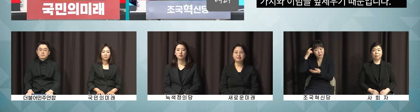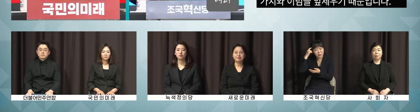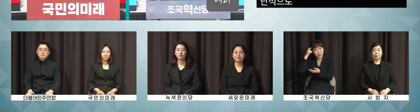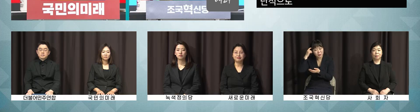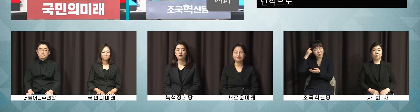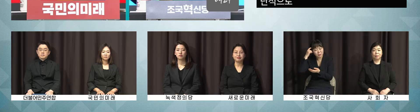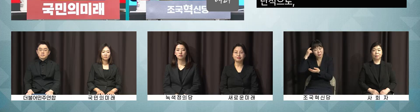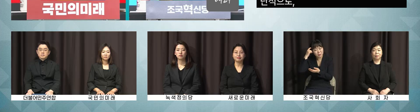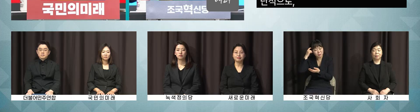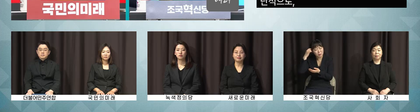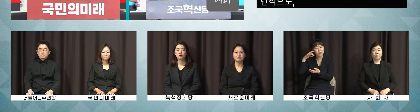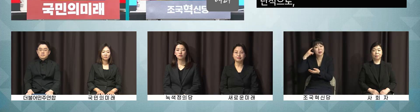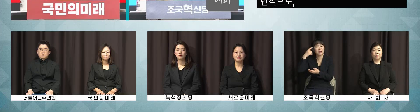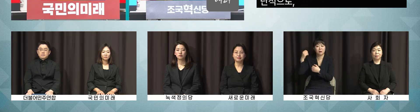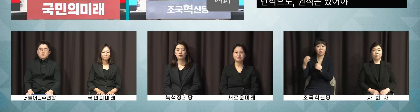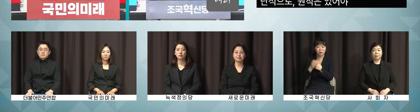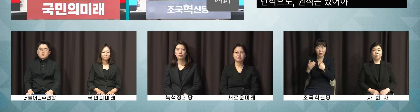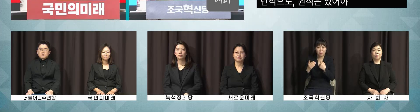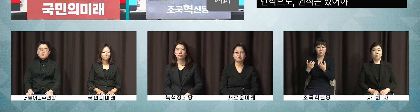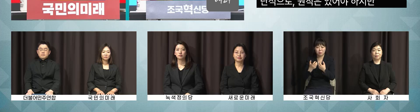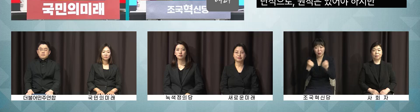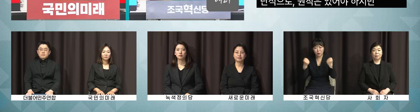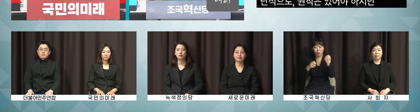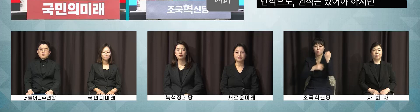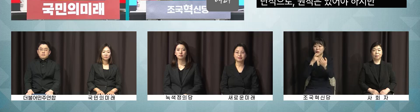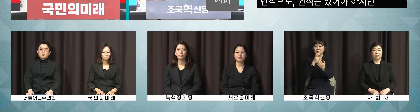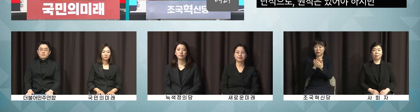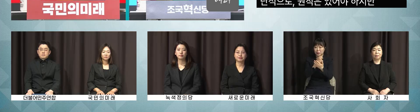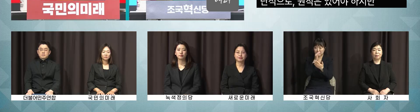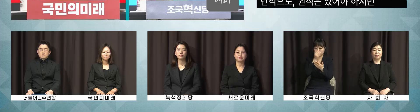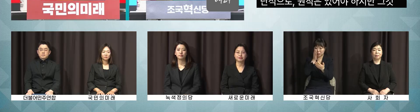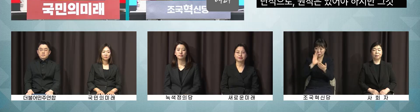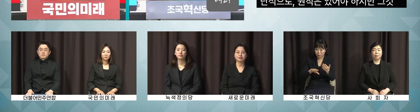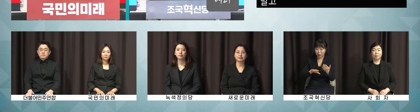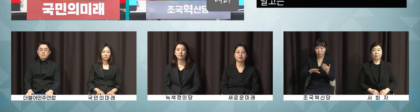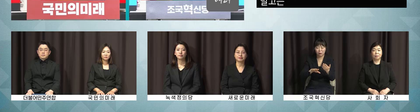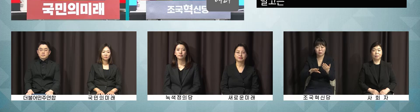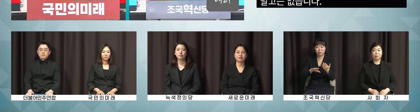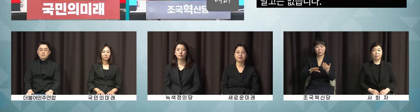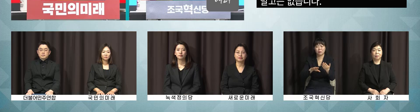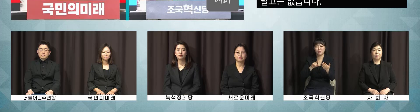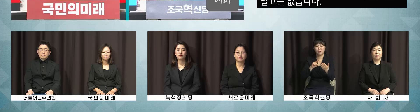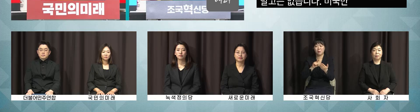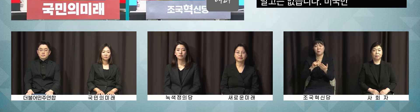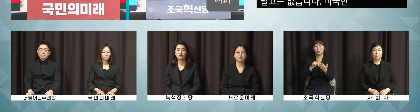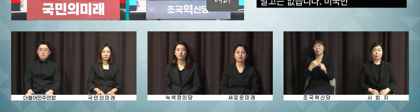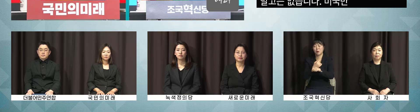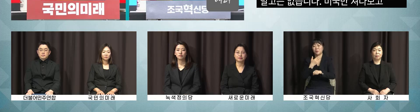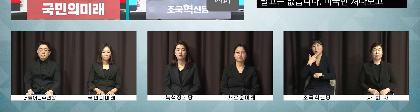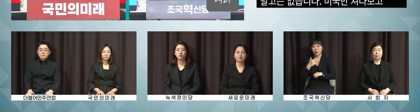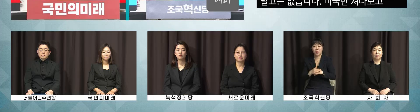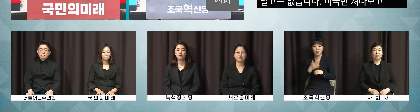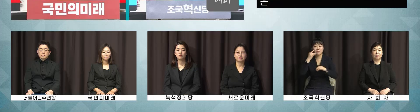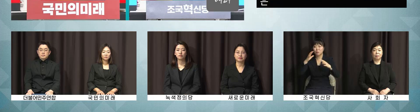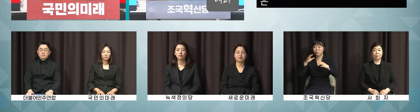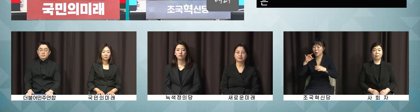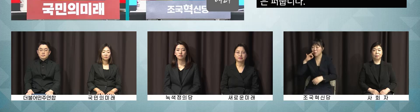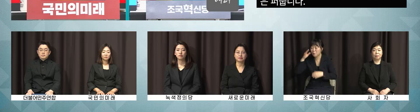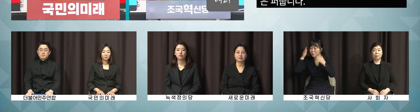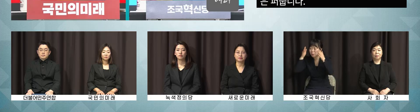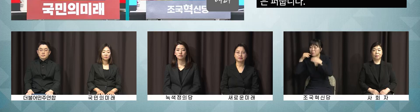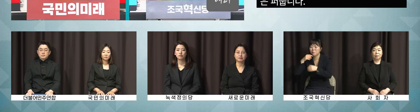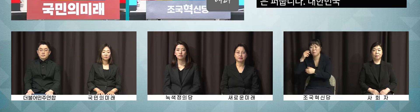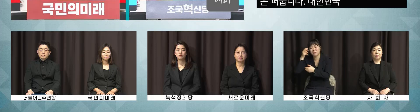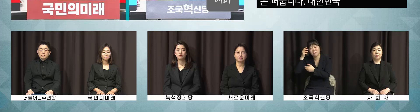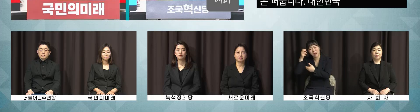있어야 되지만 그것 말고 다른 게 없기 때문입니다. 미국만 쳐다보고 일본엔 퍼줍니다. 대한민국 외교 운동장이 점점 좁아지고 있는